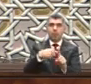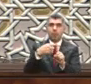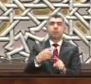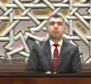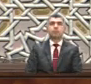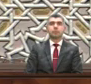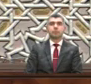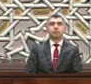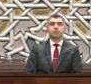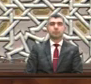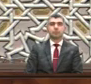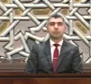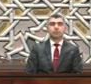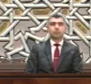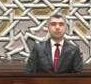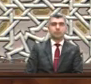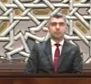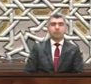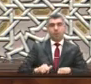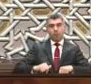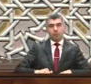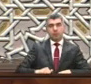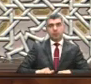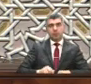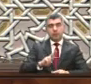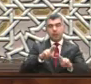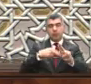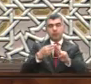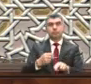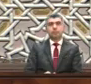في نفس القطاع؟ لا يبدو. سيد الوزير عندك ما تضيف؟ شكرا. إذا